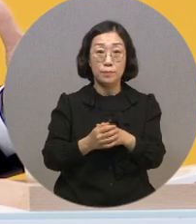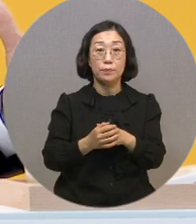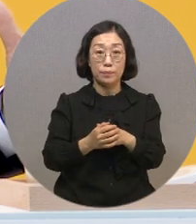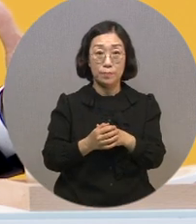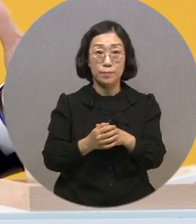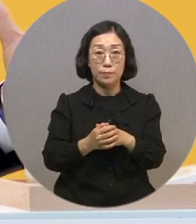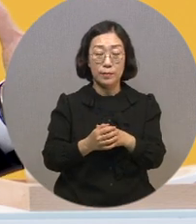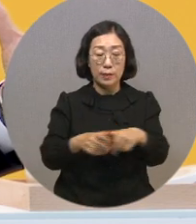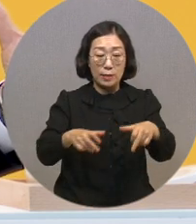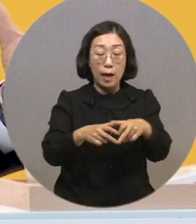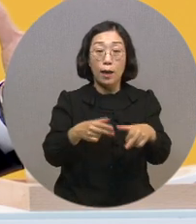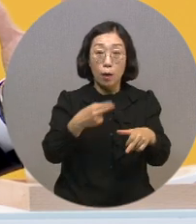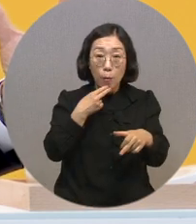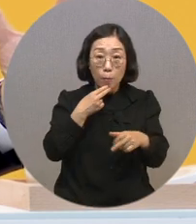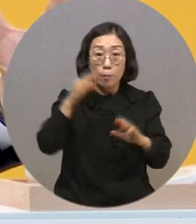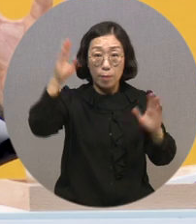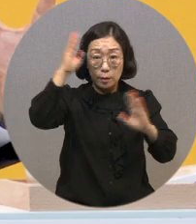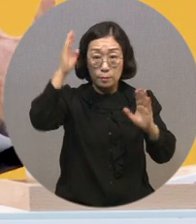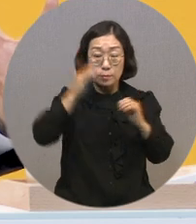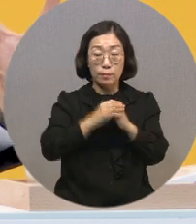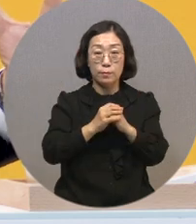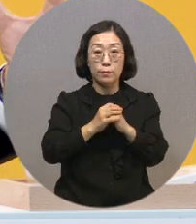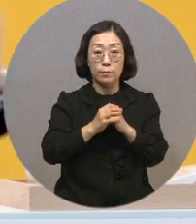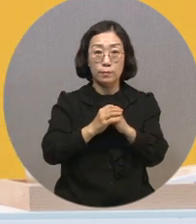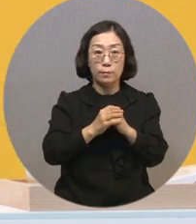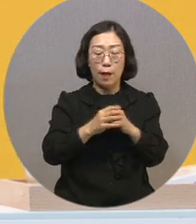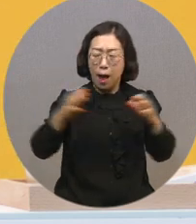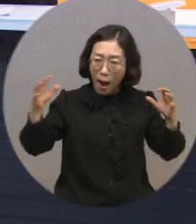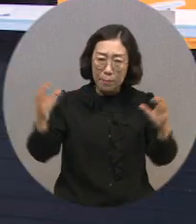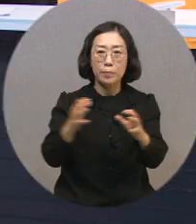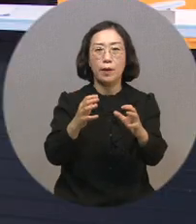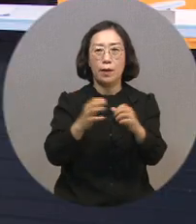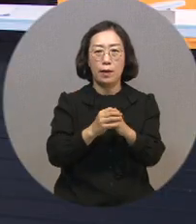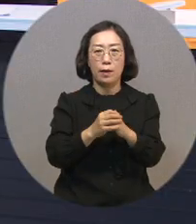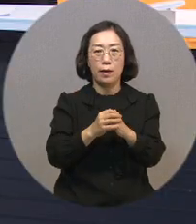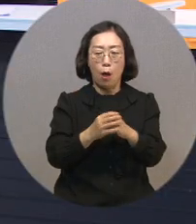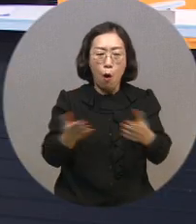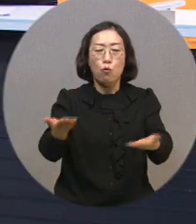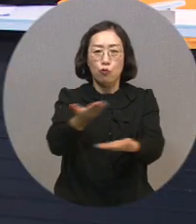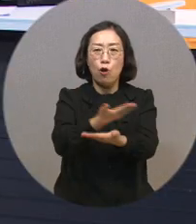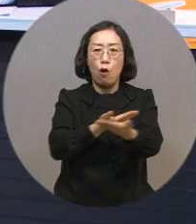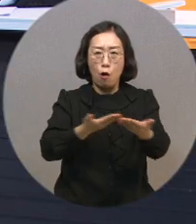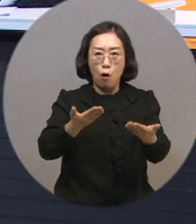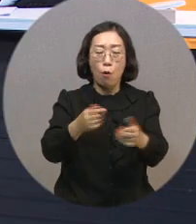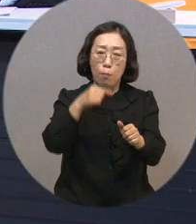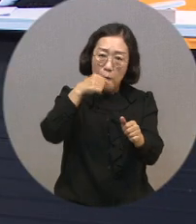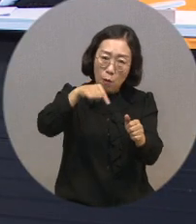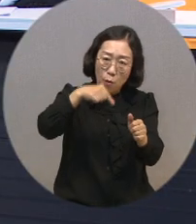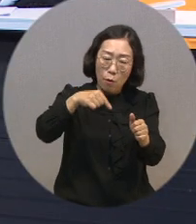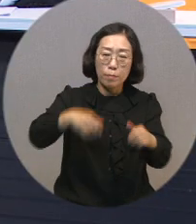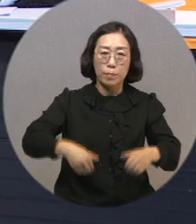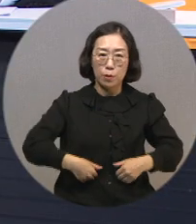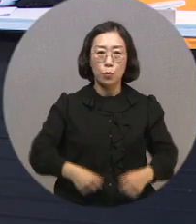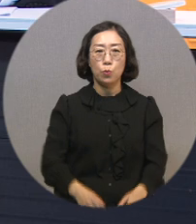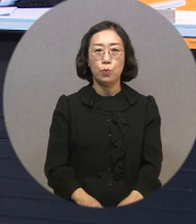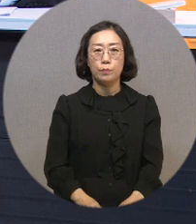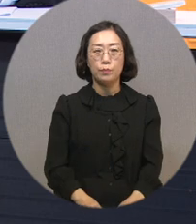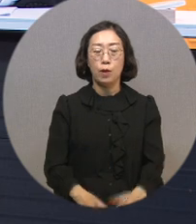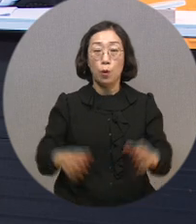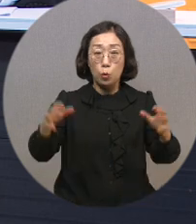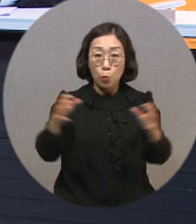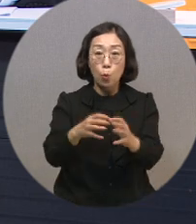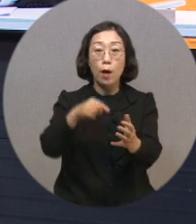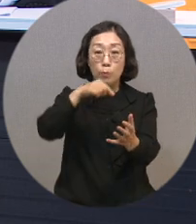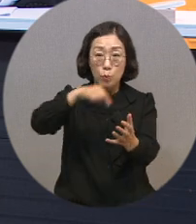우리 경미한 우리 이 학생들은 함께 어울려야 된다. 네. 결국 저는 그런 주의에서